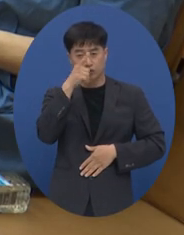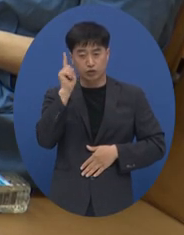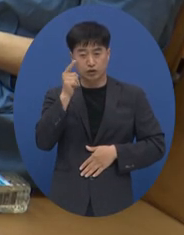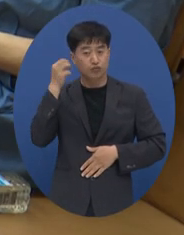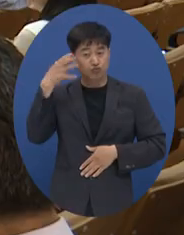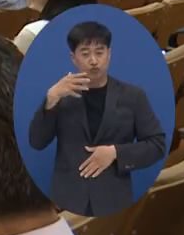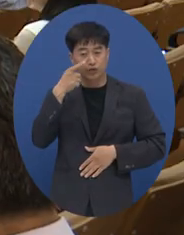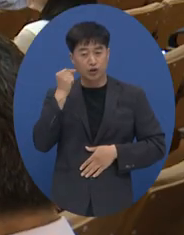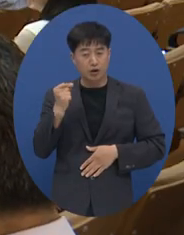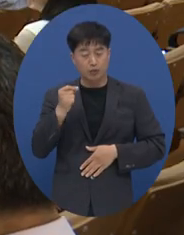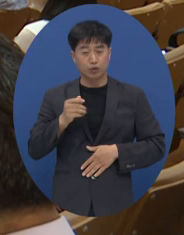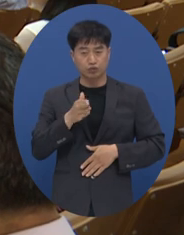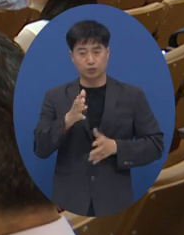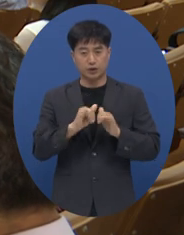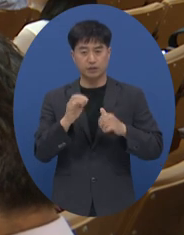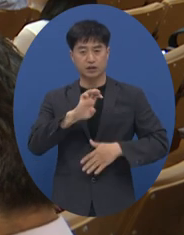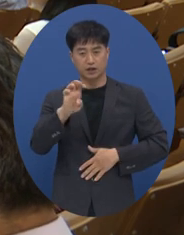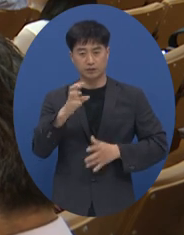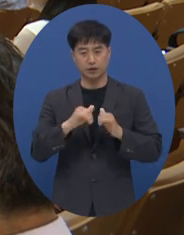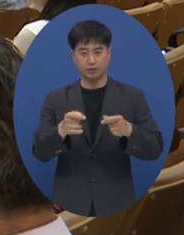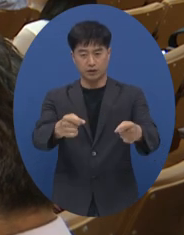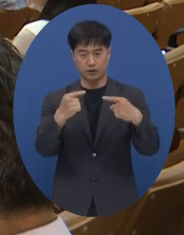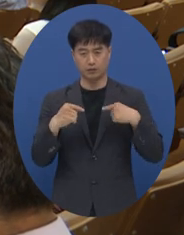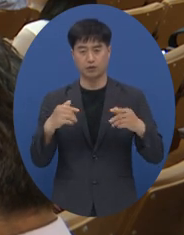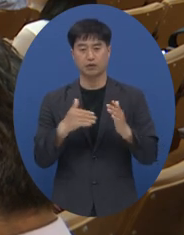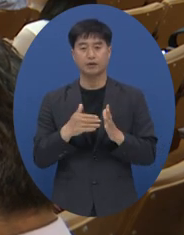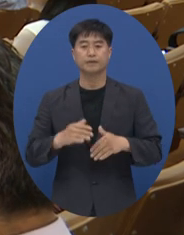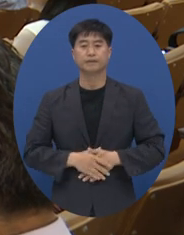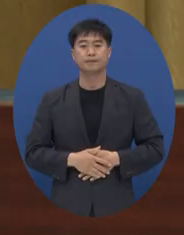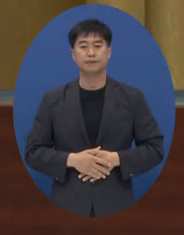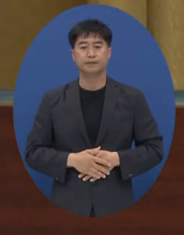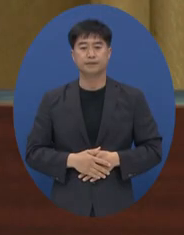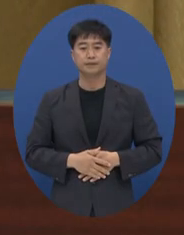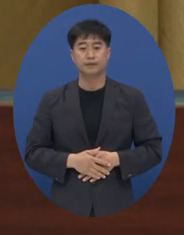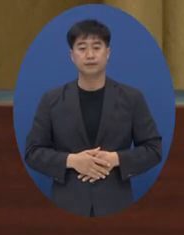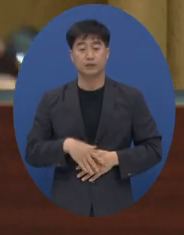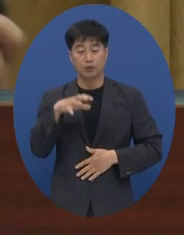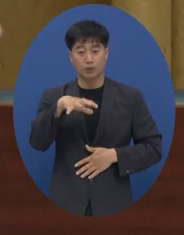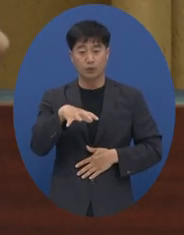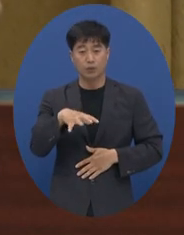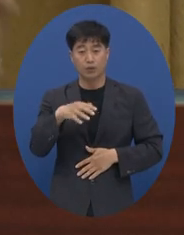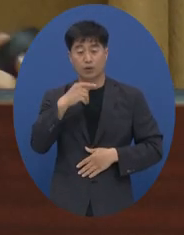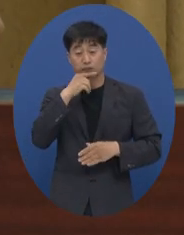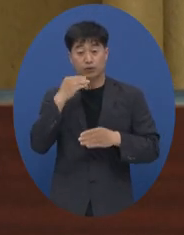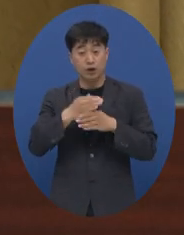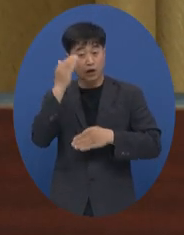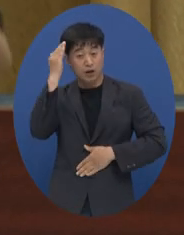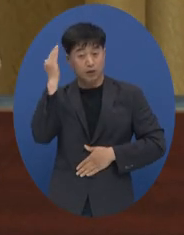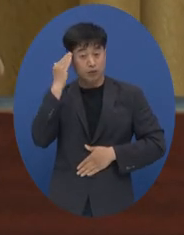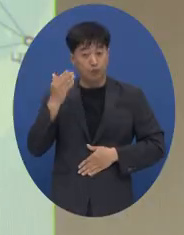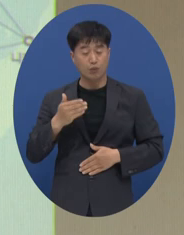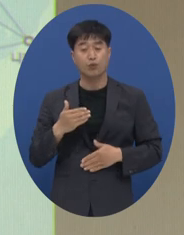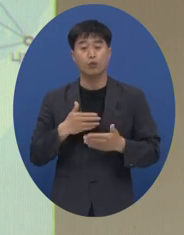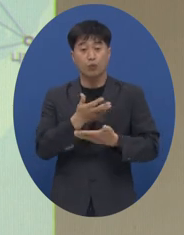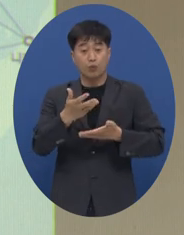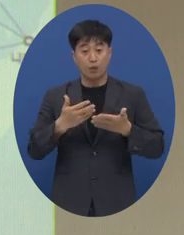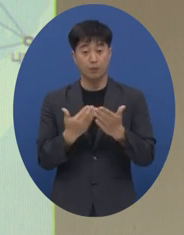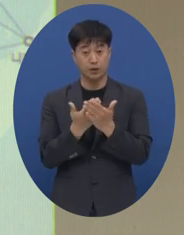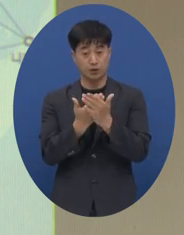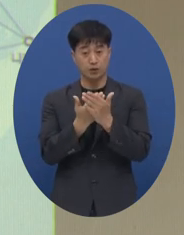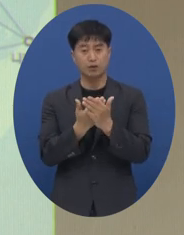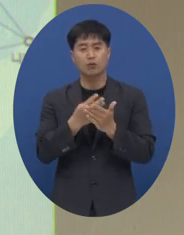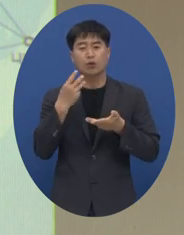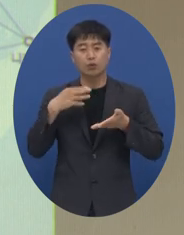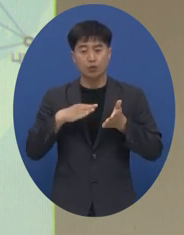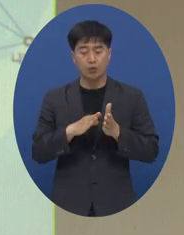일본의 농촌 농업개발 전문가 40여 명이 참여했습니다. 이 자리에서 남북 교류가 활발히 이뤄질 경우